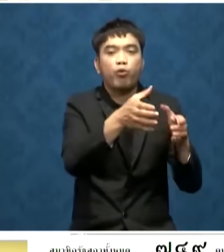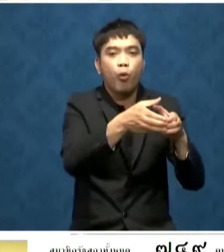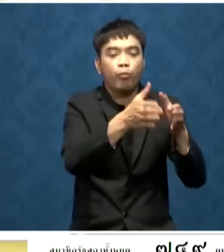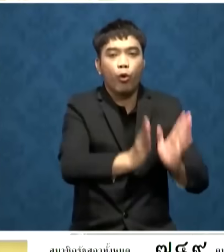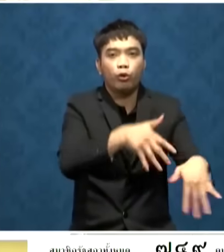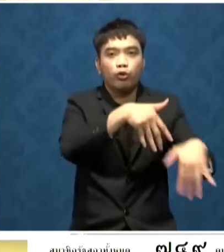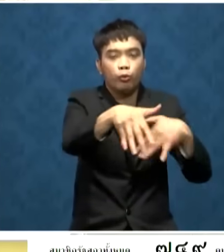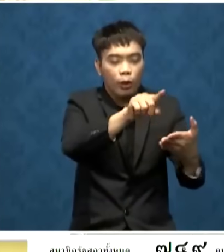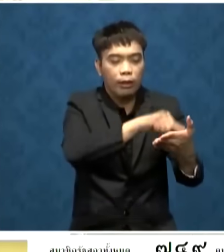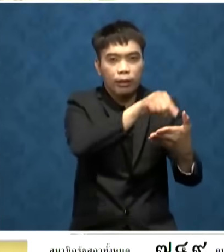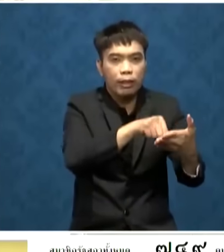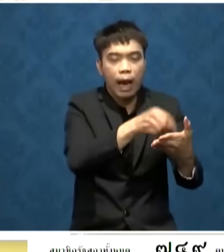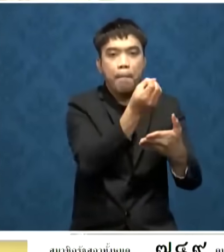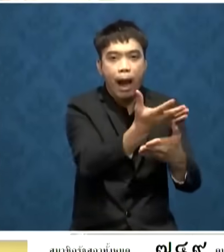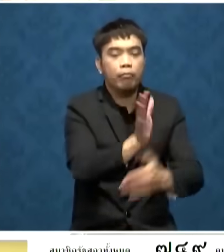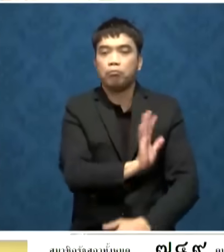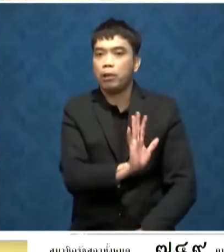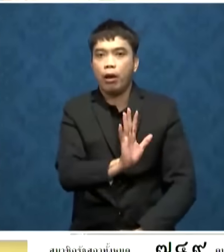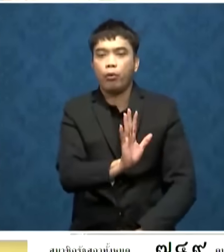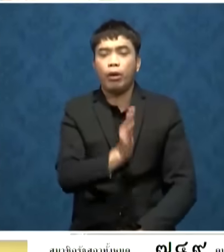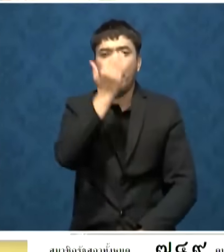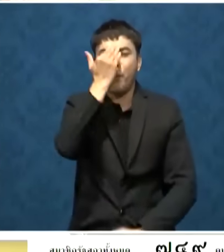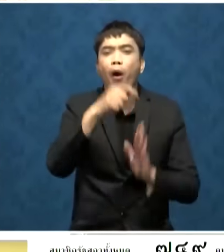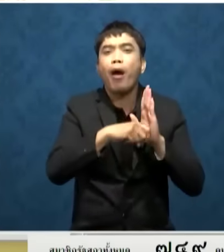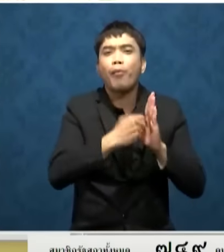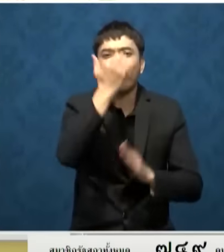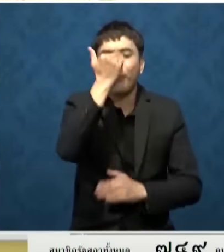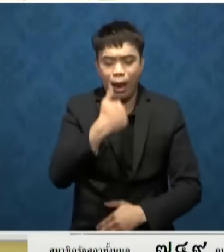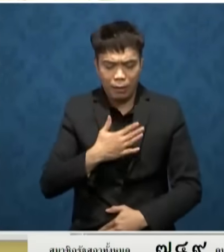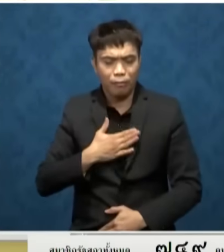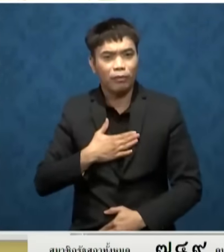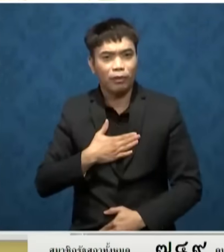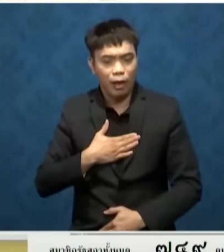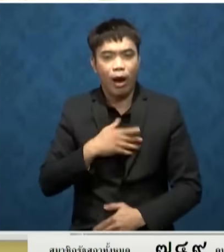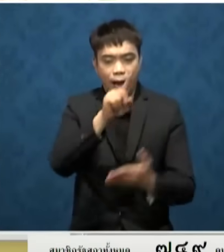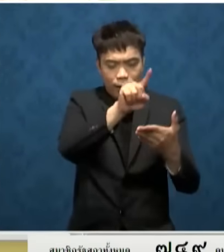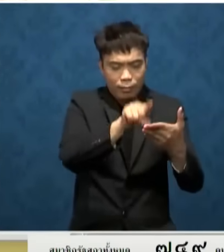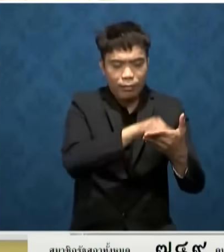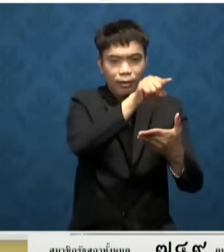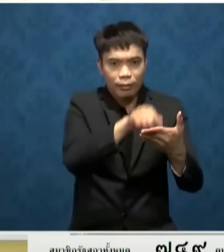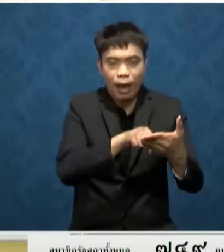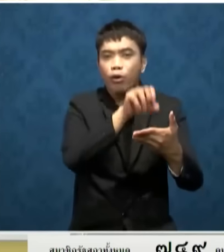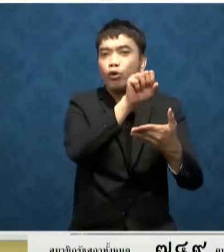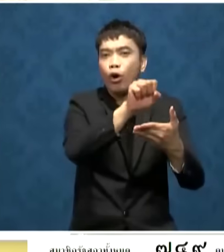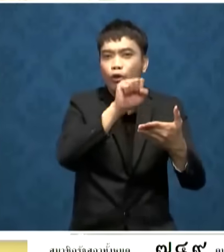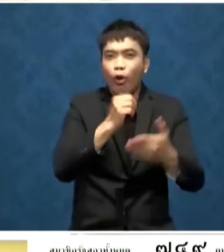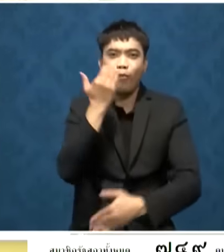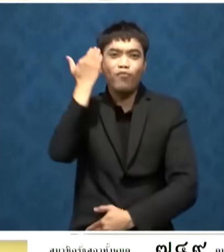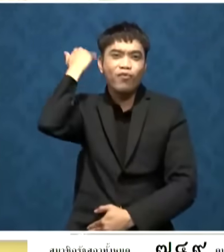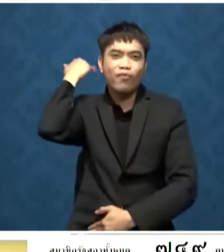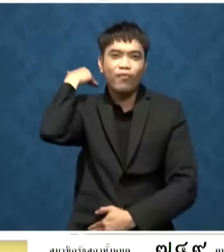ก็ต้องทำความเข้าใจตรงนี้ครับว่าในการเลือกตั้งสมาชิกสภาผู้แทนราษฎรที่ผ่าน